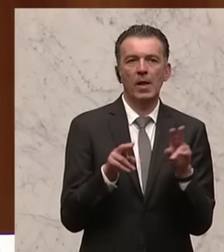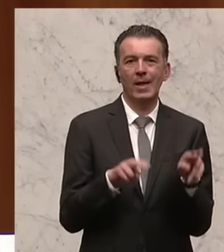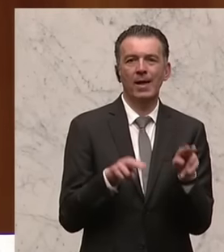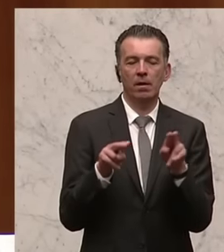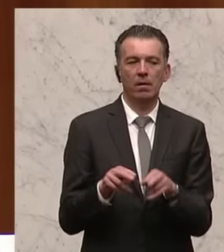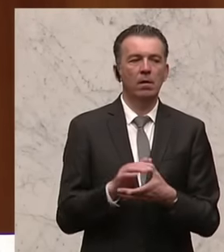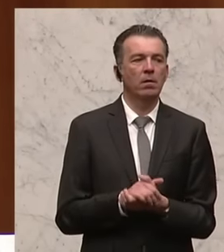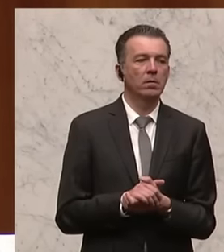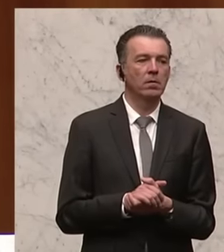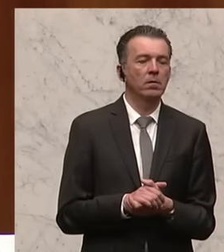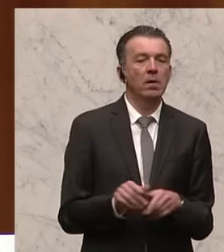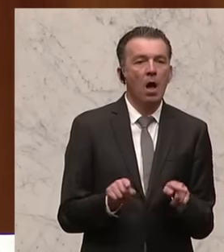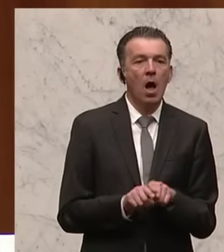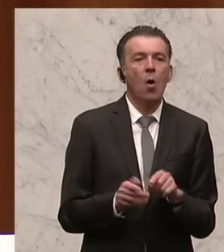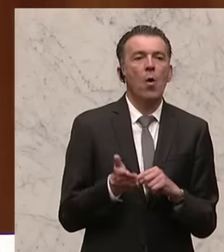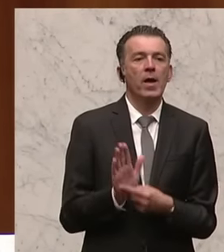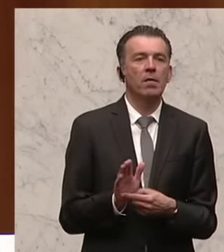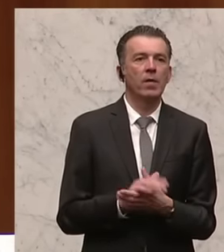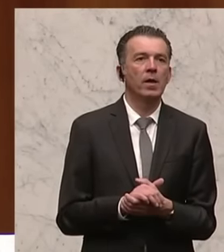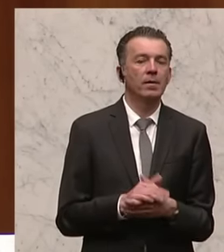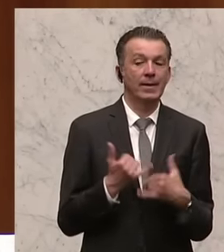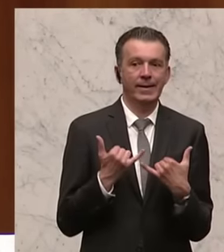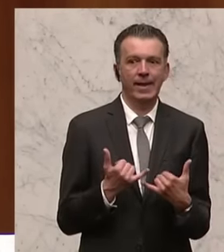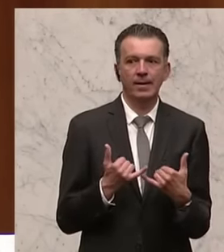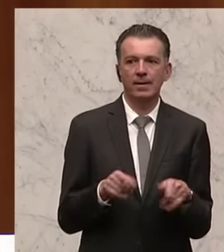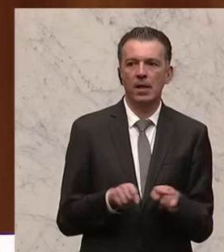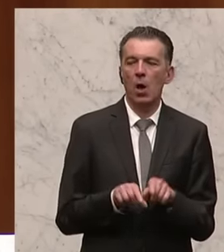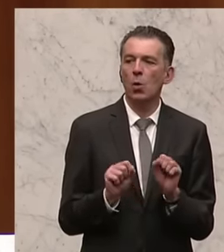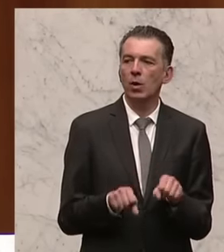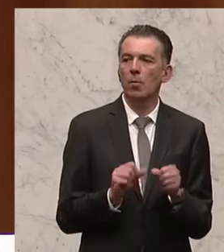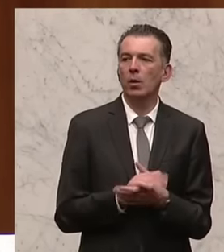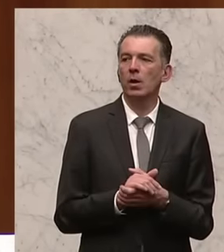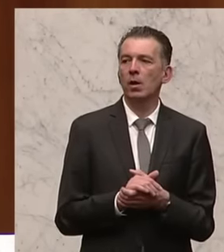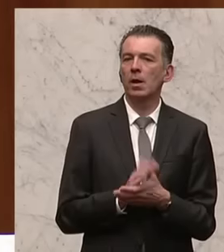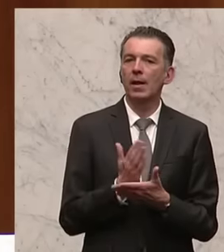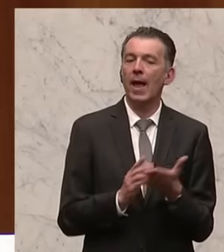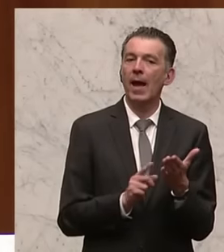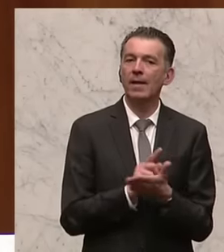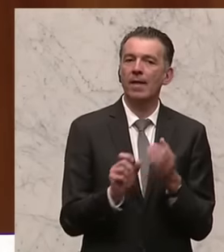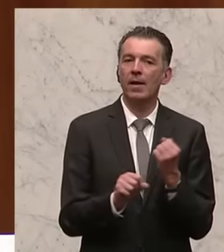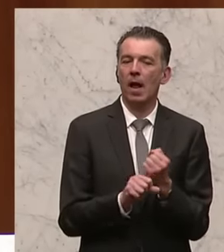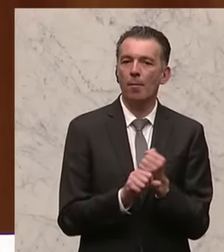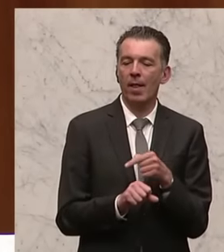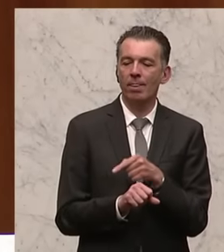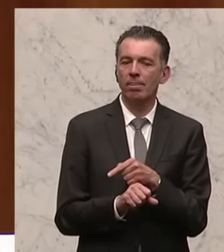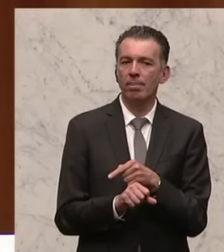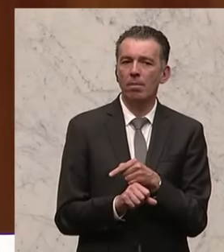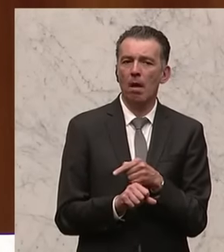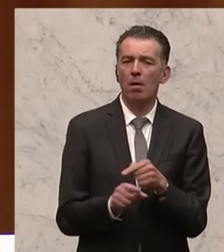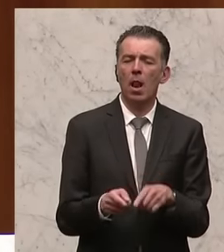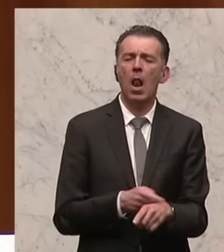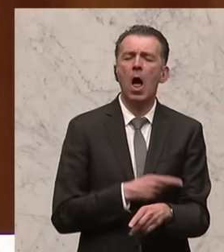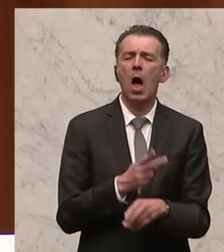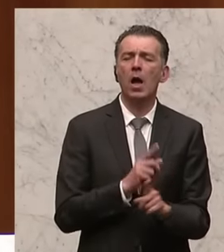Richter und Richterinnen darf ich auch darauf hinweisen, dass jetzt auch die Möglichkeit besteht der Teilzeitarbeit beim Wiedereinstieg nach einem